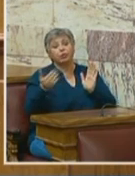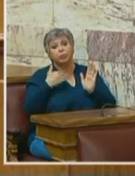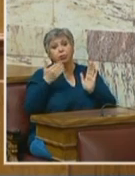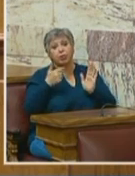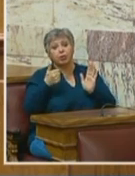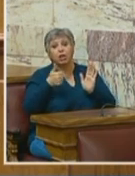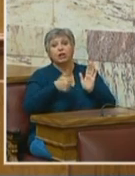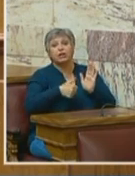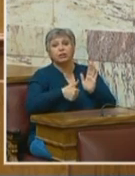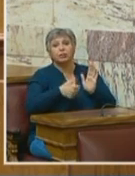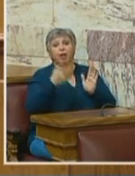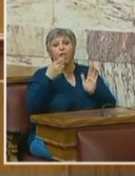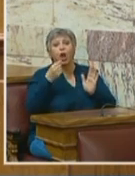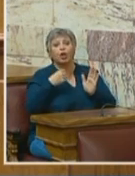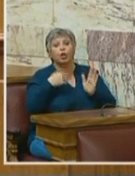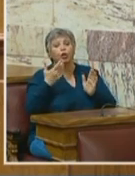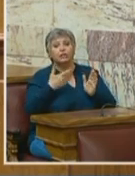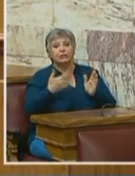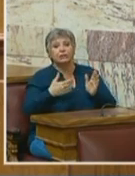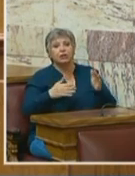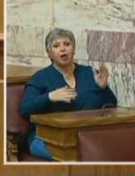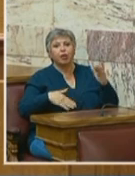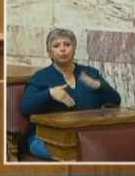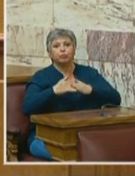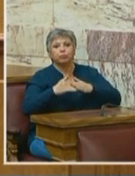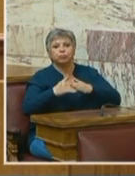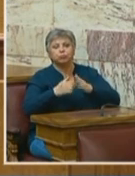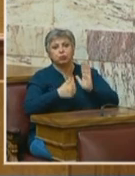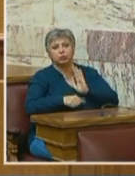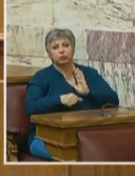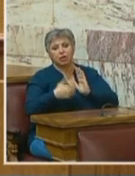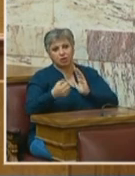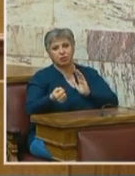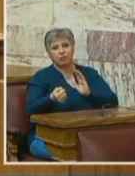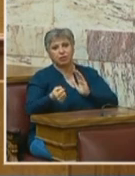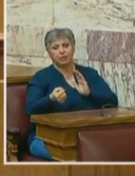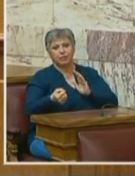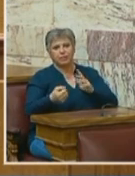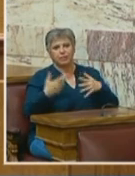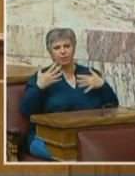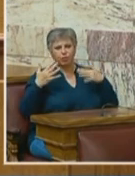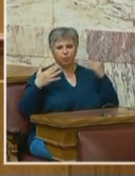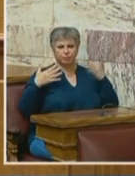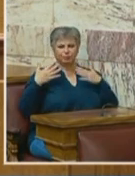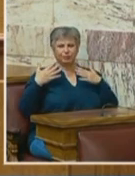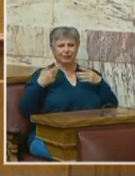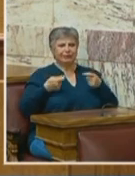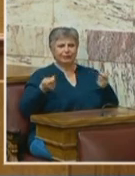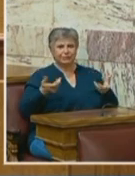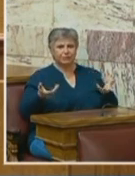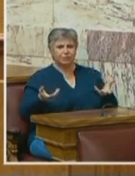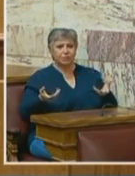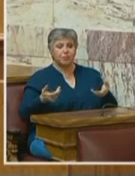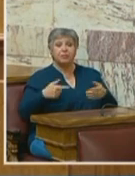των πράξεων. Αναρωτιέμαι, δεν το γνωρίζατε αυτό από την αρχή? Και σε κάθε περίπτωση, αν θέλατε